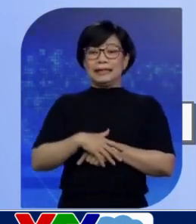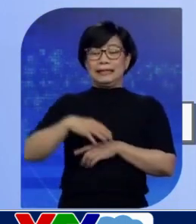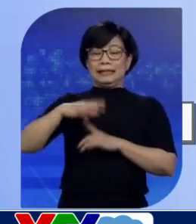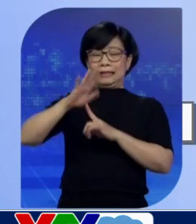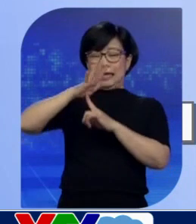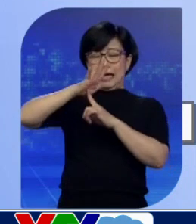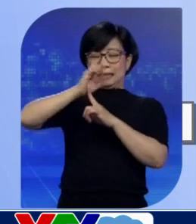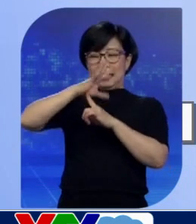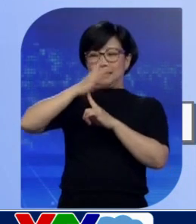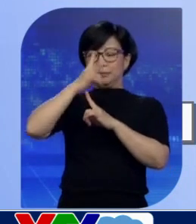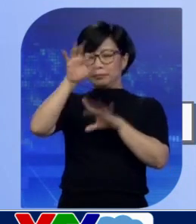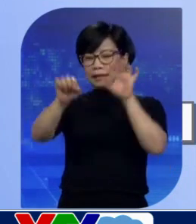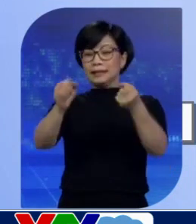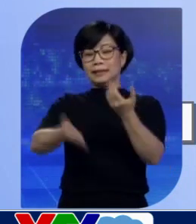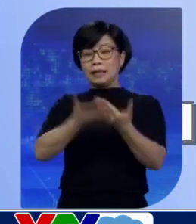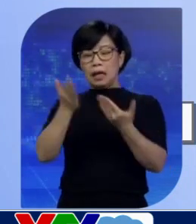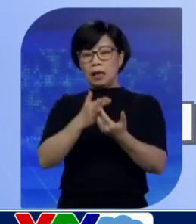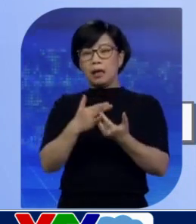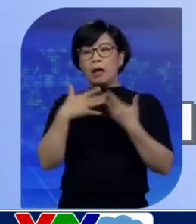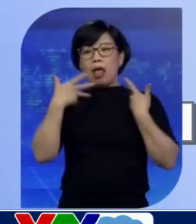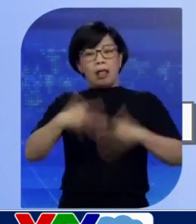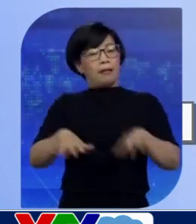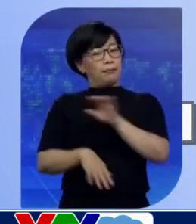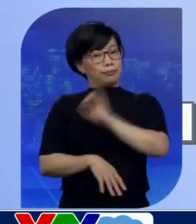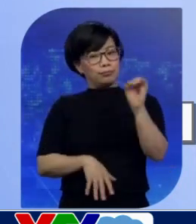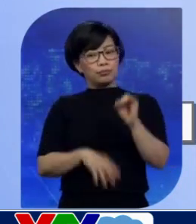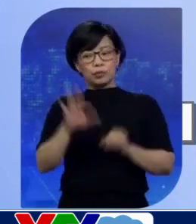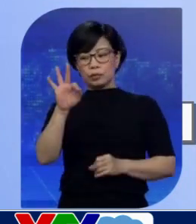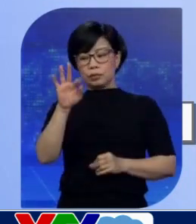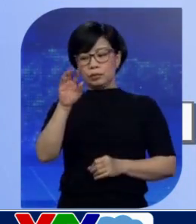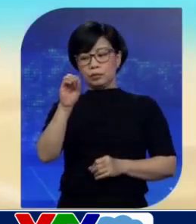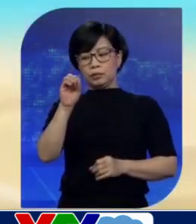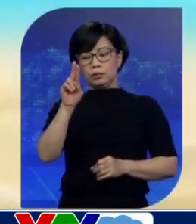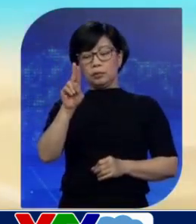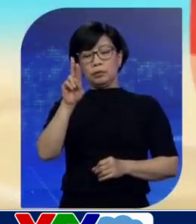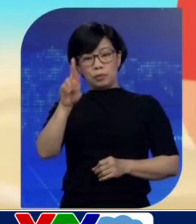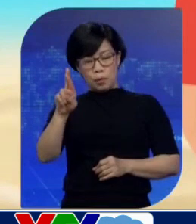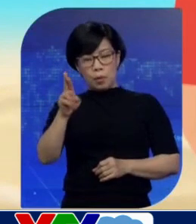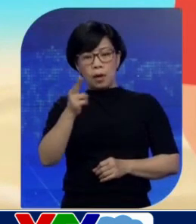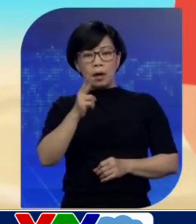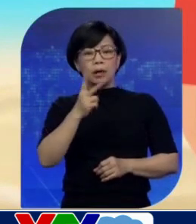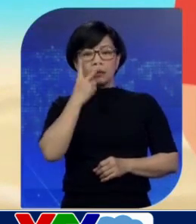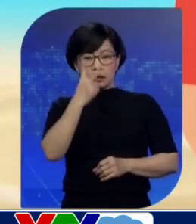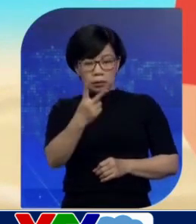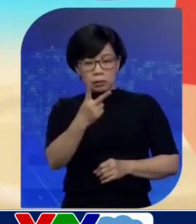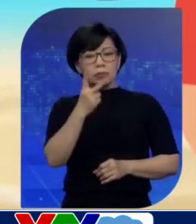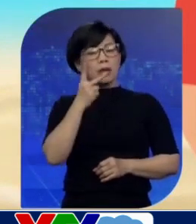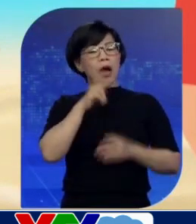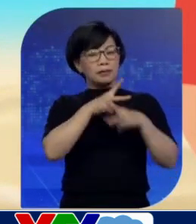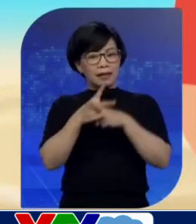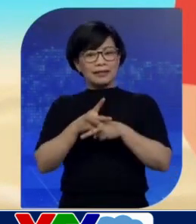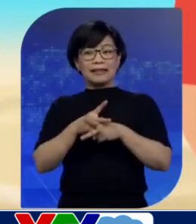bạn dễ nhận diện hơn. Đừng chủ quan dù bạn đi theo tour, bởi cũng có khi bạn bị lạc. Nếu đi biển, hãy nhớ bôi kem chống